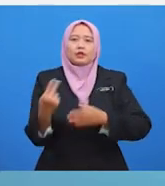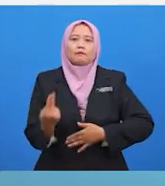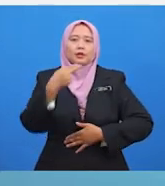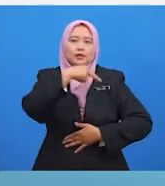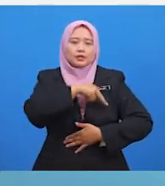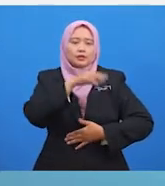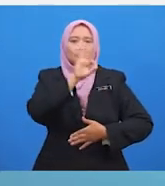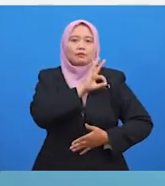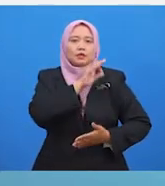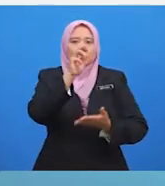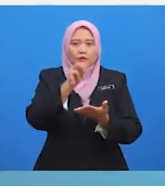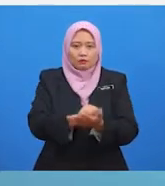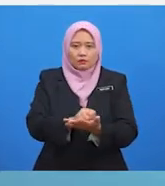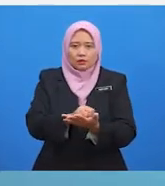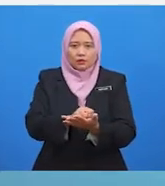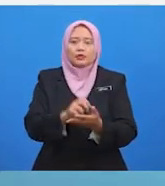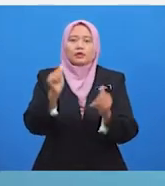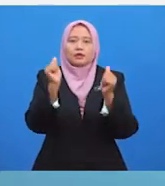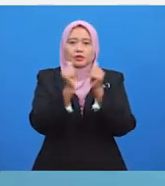dengan betul.